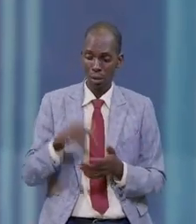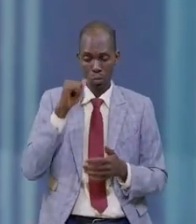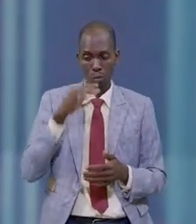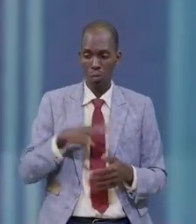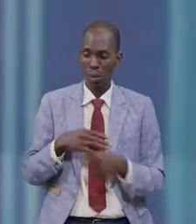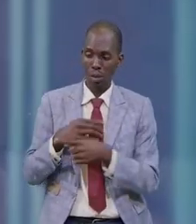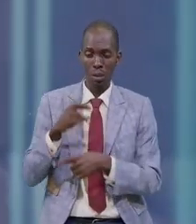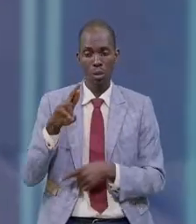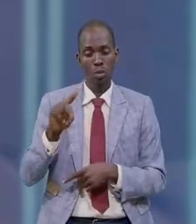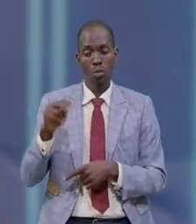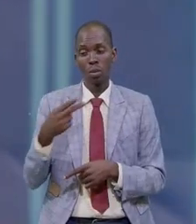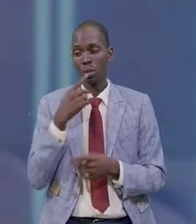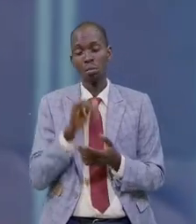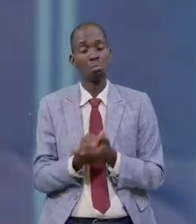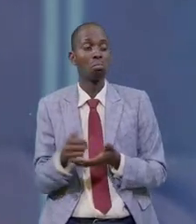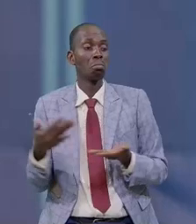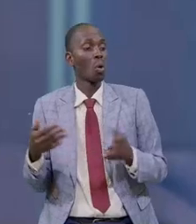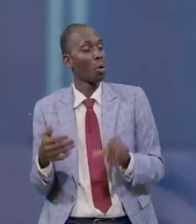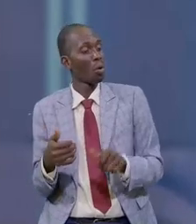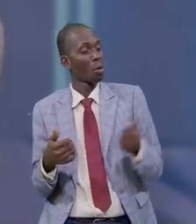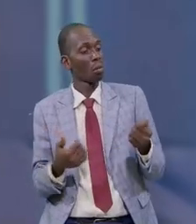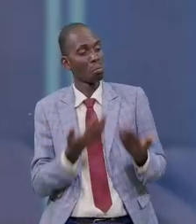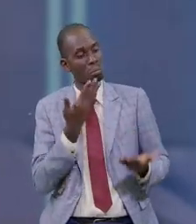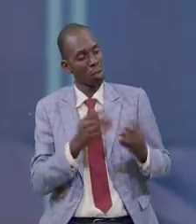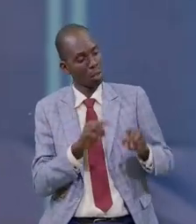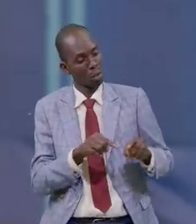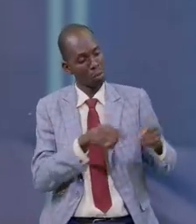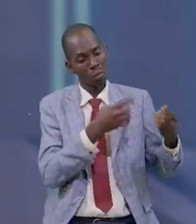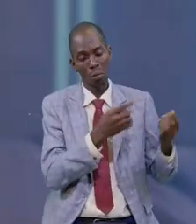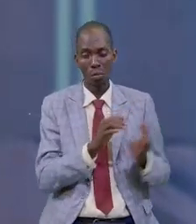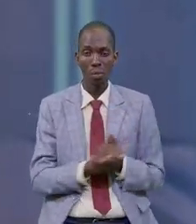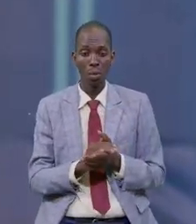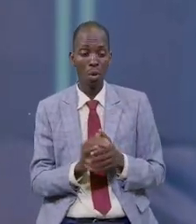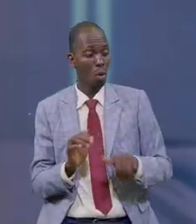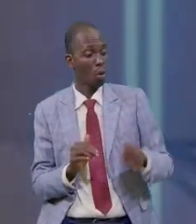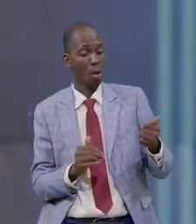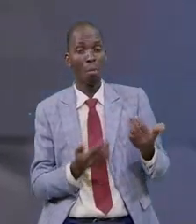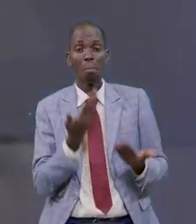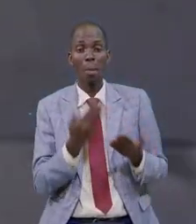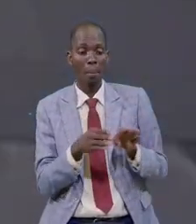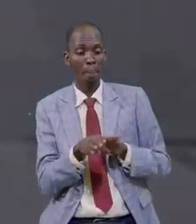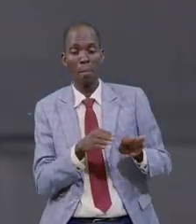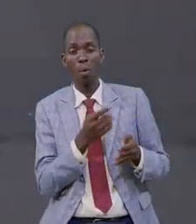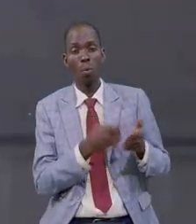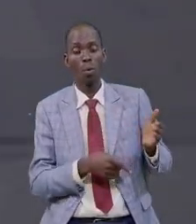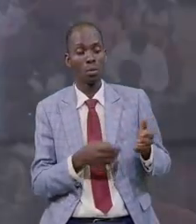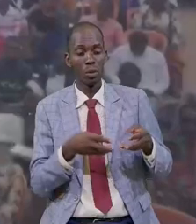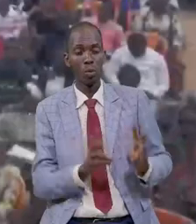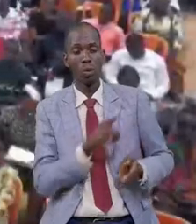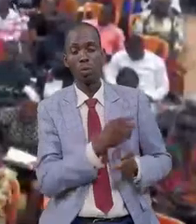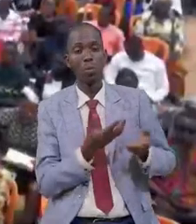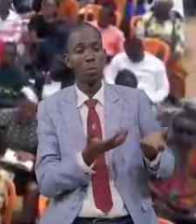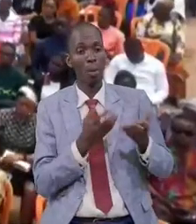disait les autres peuvent aller là ils veulent d'autres peuvent avoir agir comme ils veulent